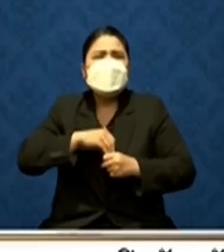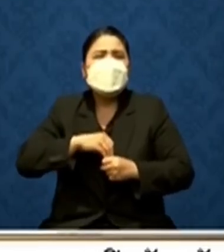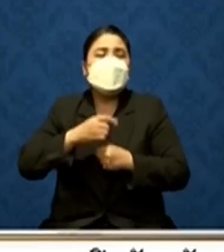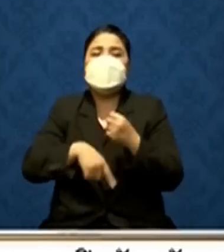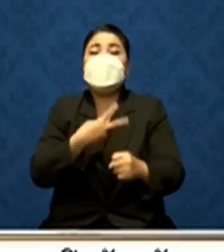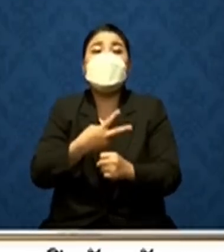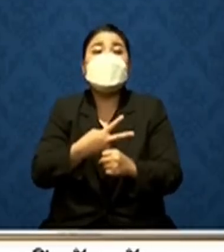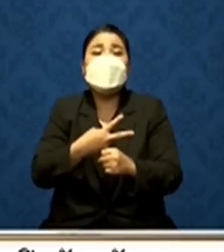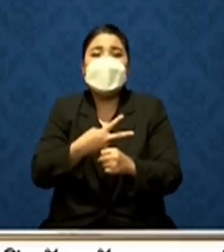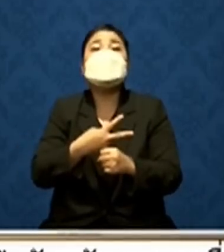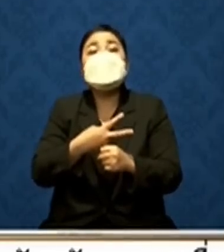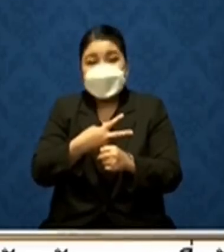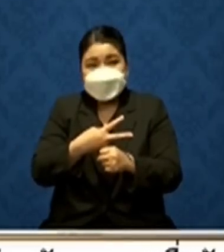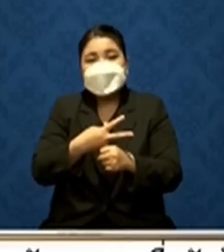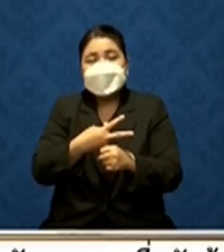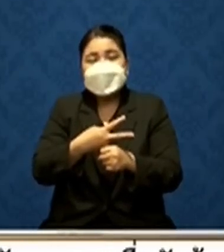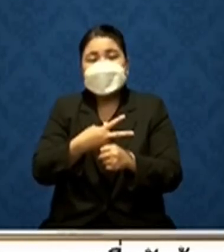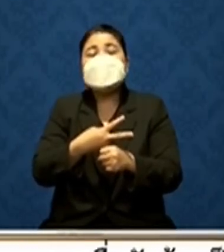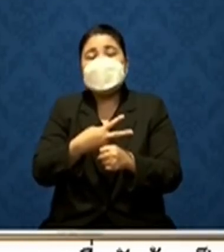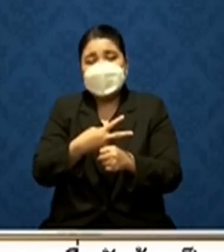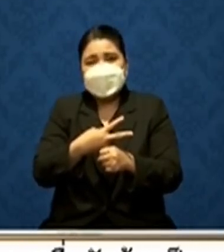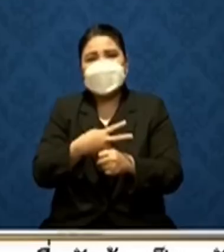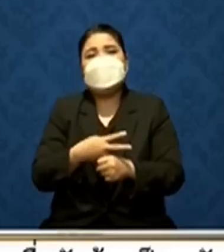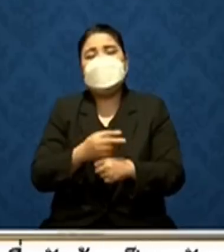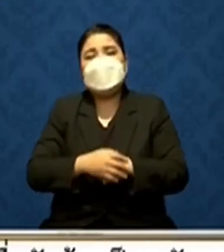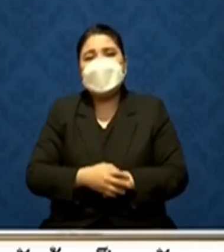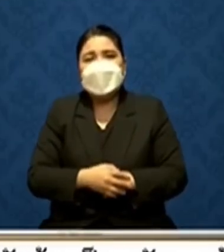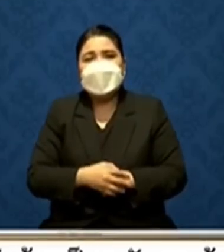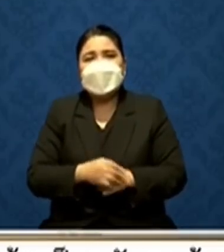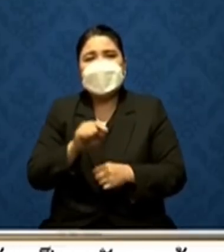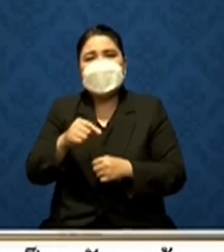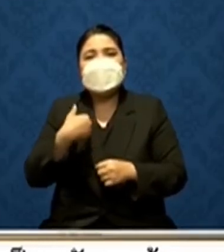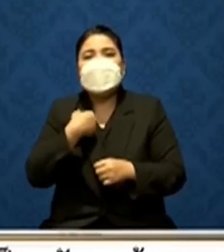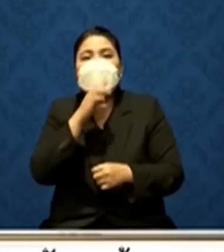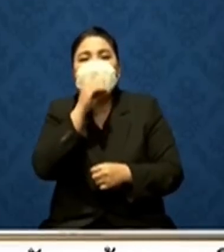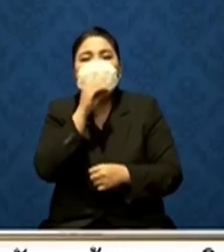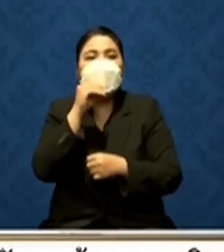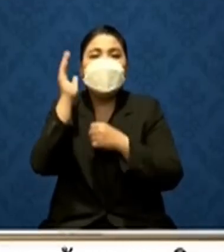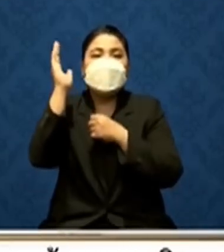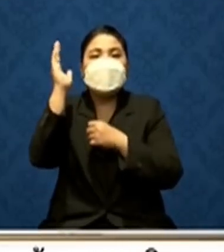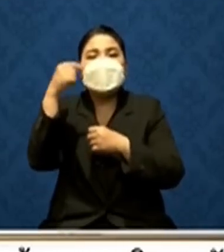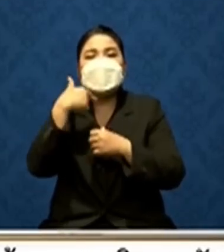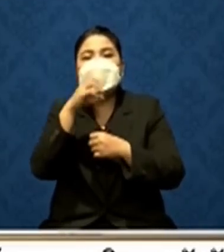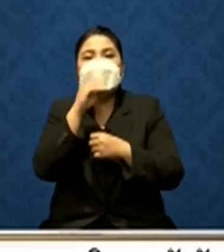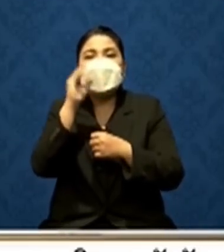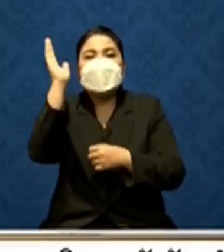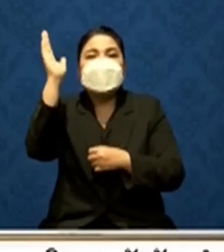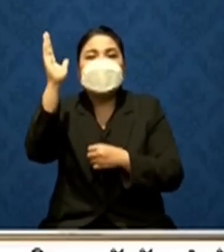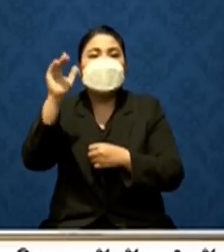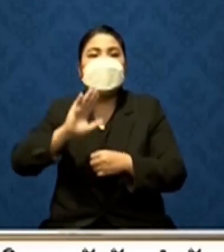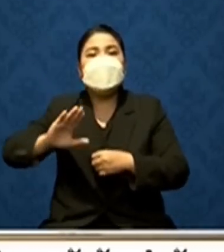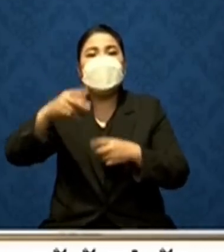ถ้าต้องการอยู่ต่ออีก 2ปีภยันการแสดงวิสัยทัศน์ของคุณเอกประยุทธ์จันทร์โอชา